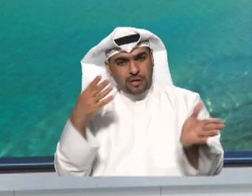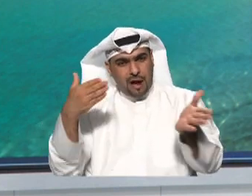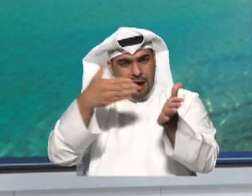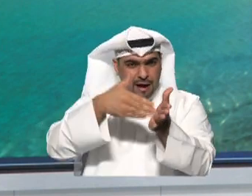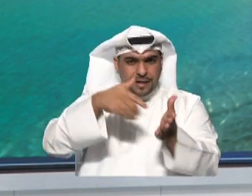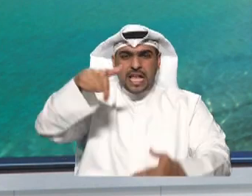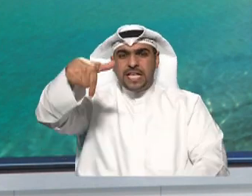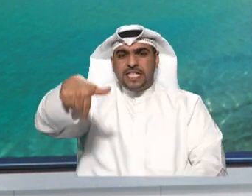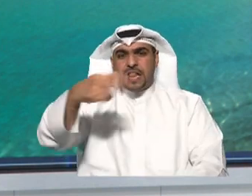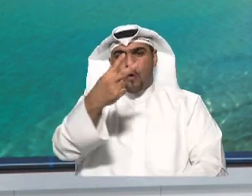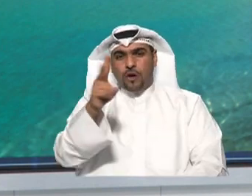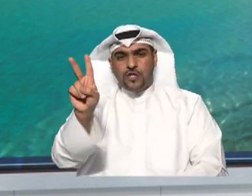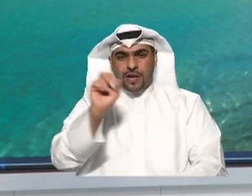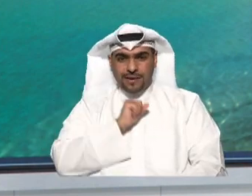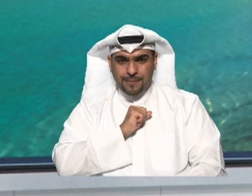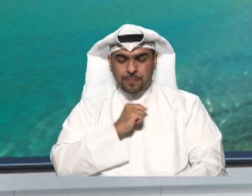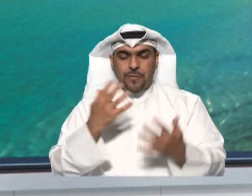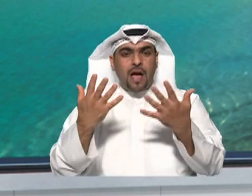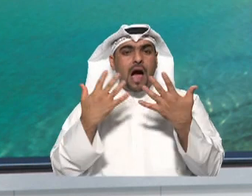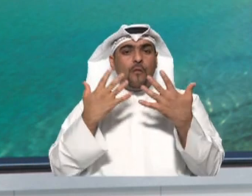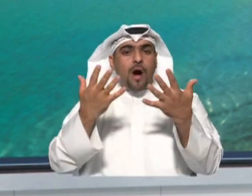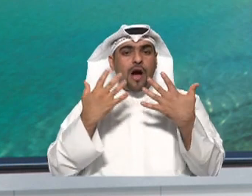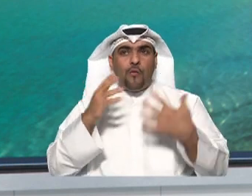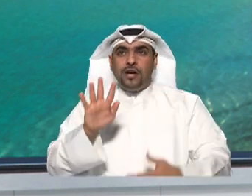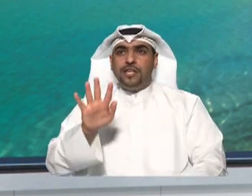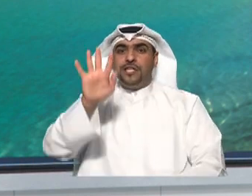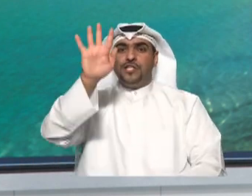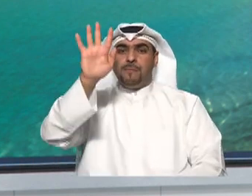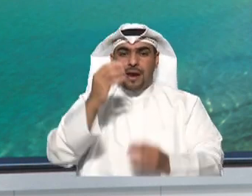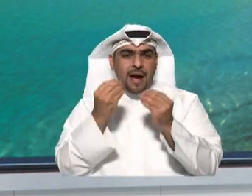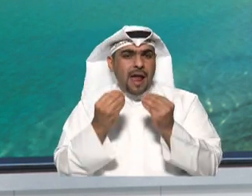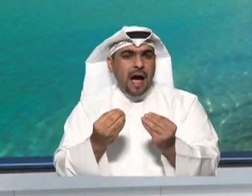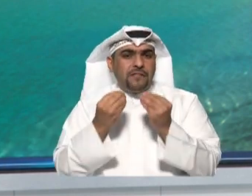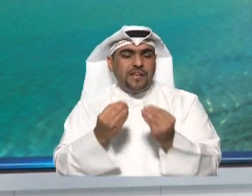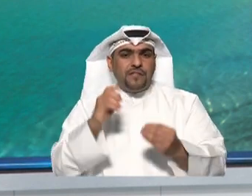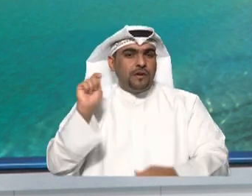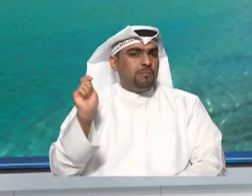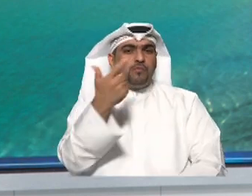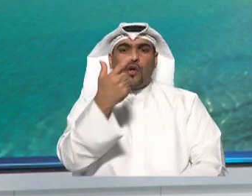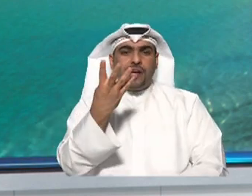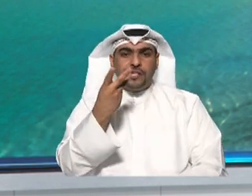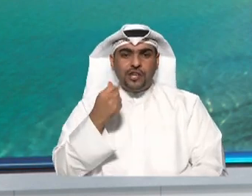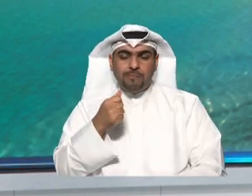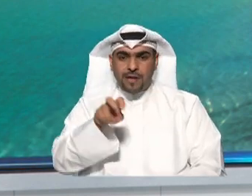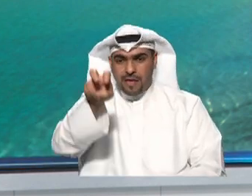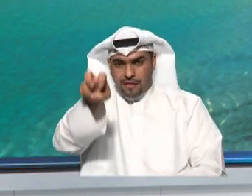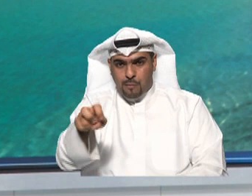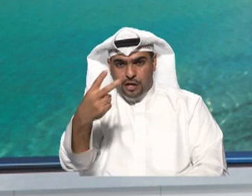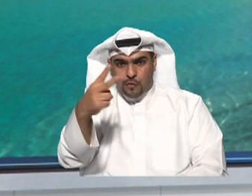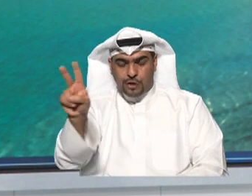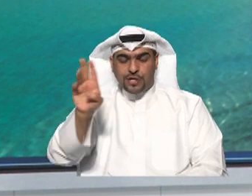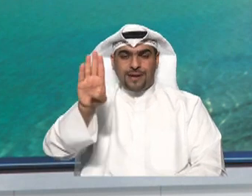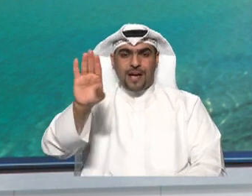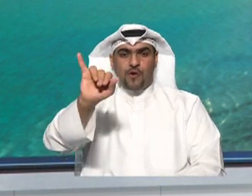26 درجة مئوية. استمرار في الرياح الشمالية الغربية خفيفة إلى معتدلة السرعة تصل سرعتها ما بين 6 إلى 28 كيلومتر